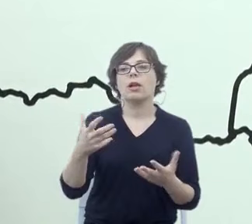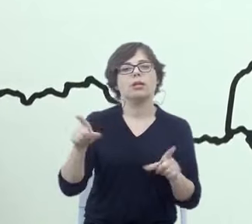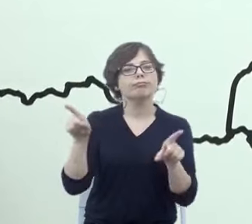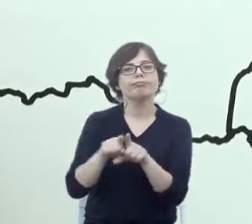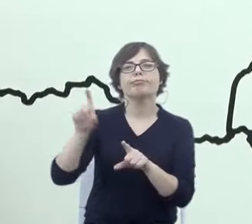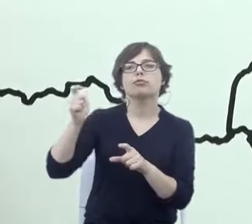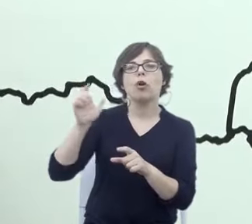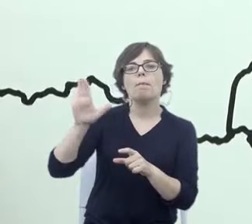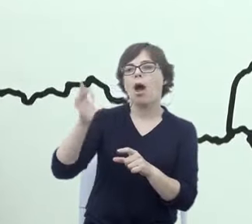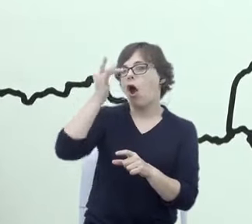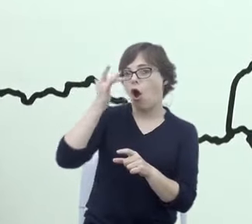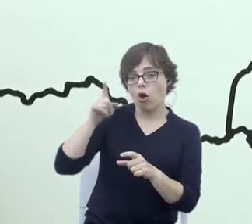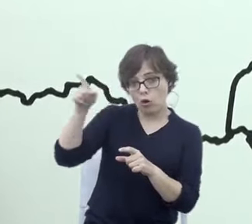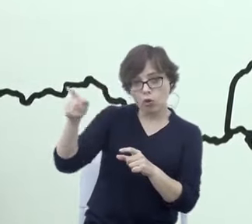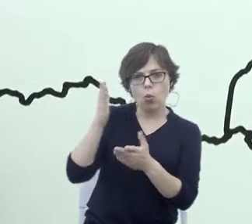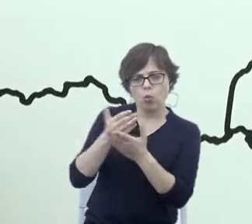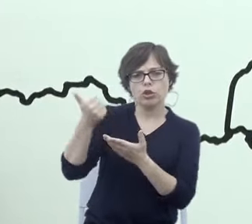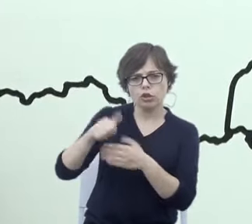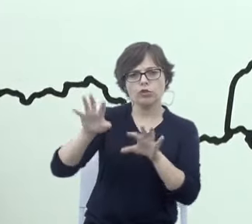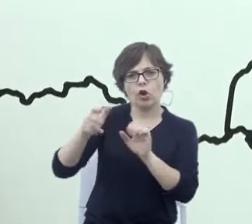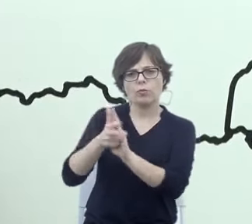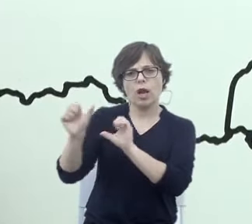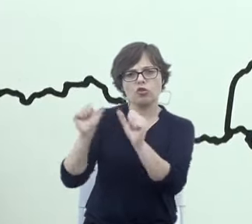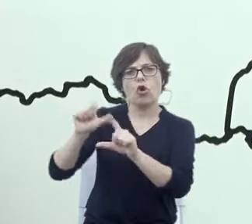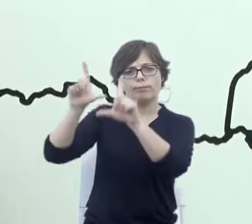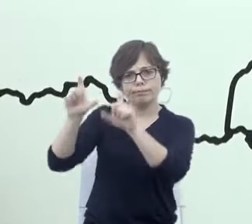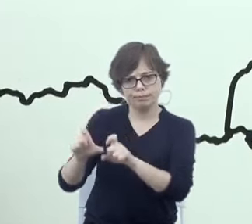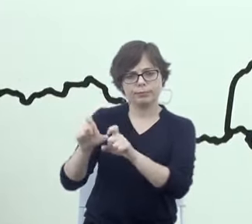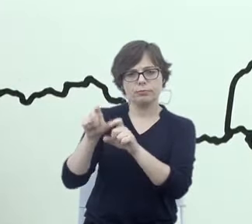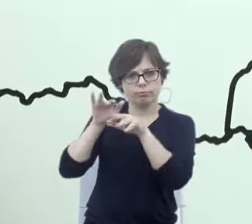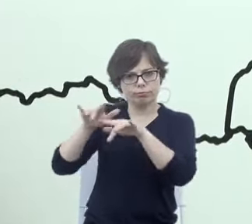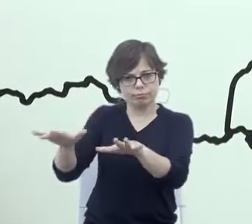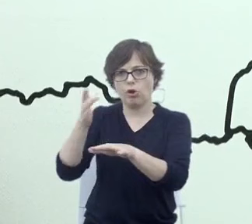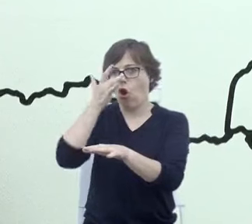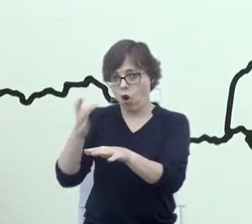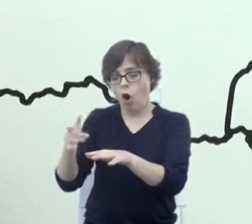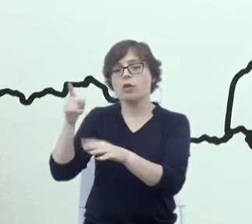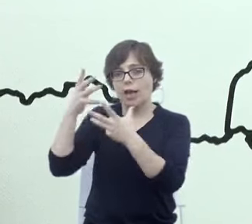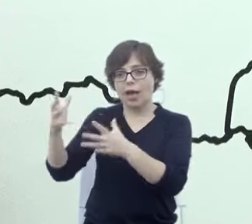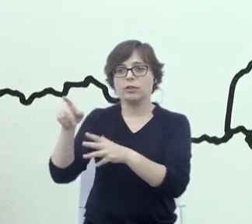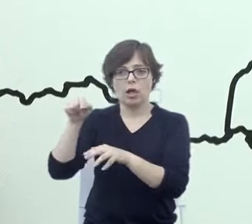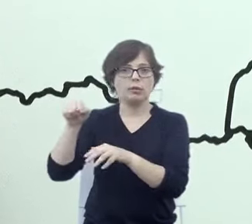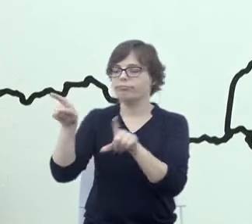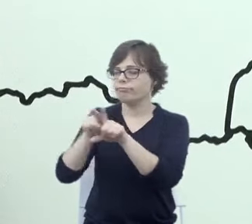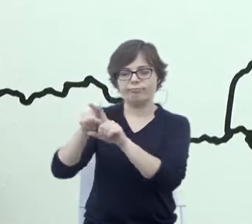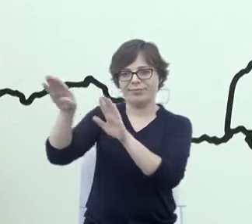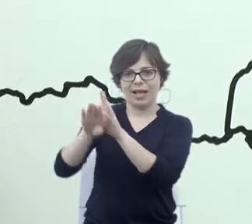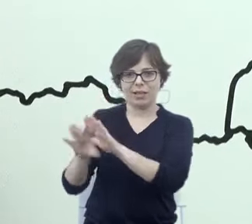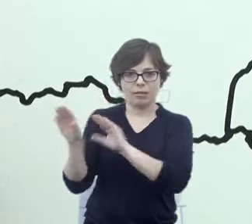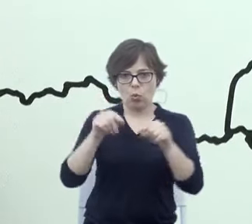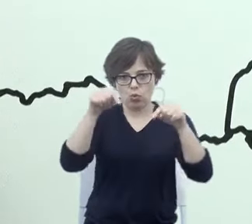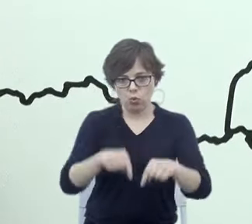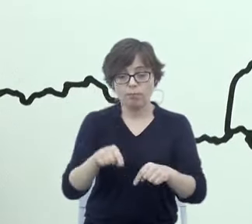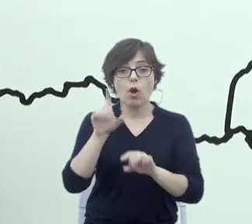które wprowadzali już od 1918 roku na swoim terenie. I tutaj profesor Żbikowski